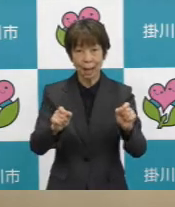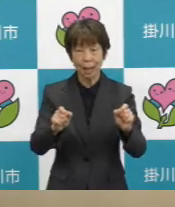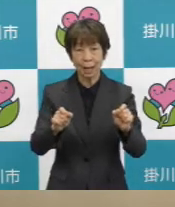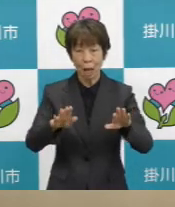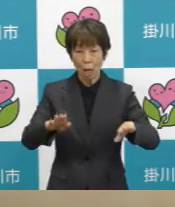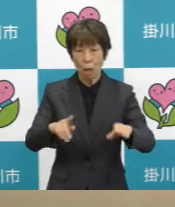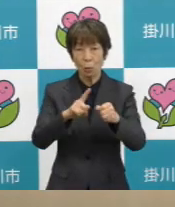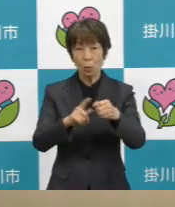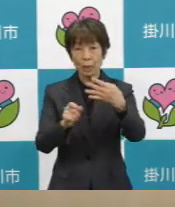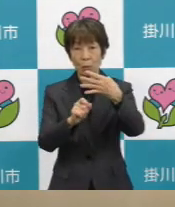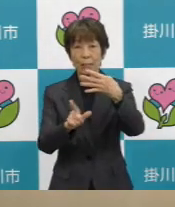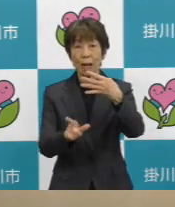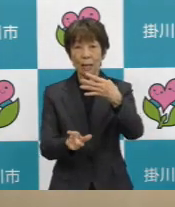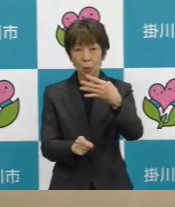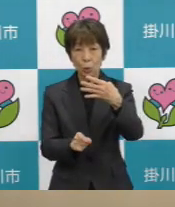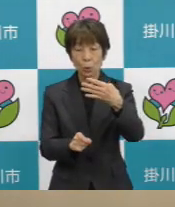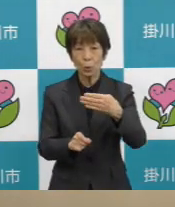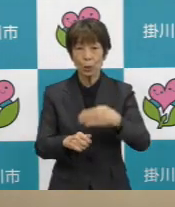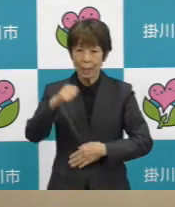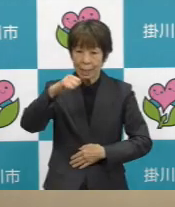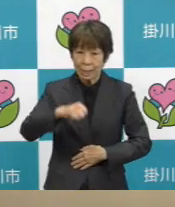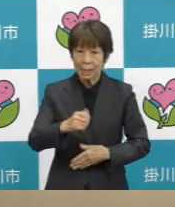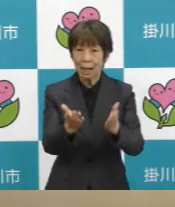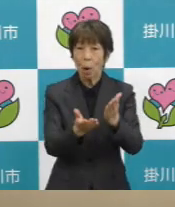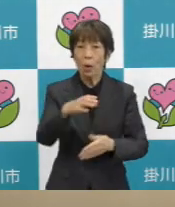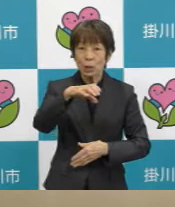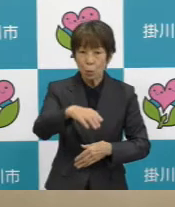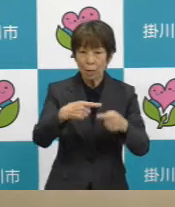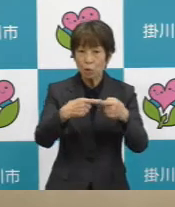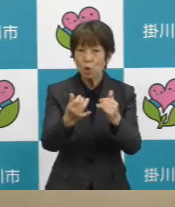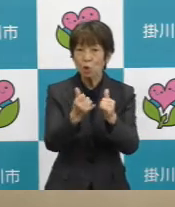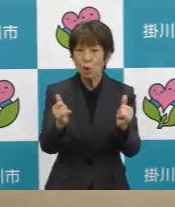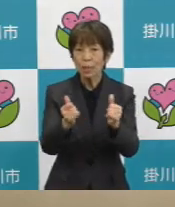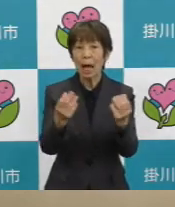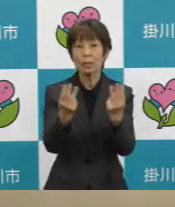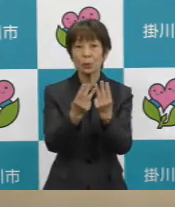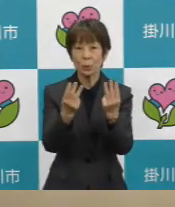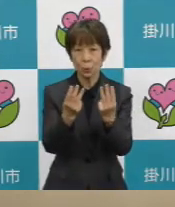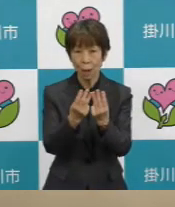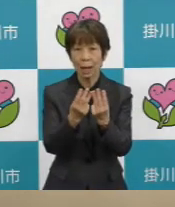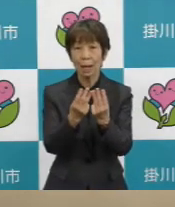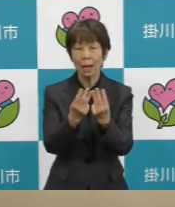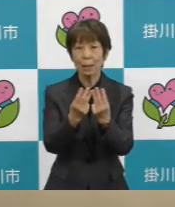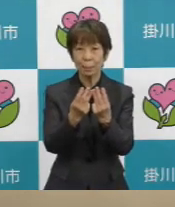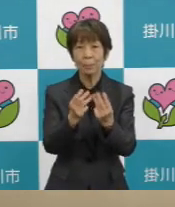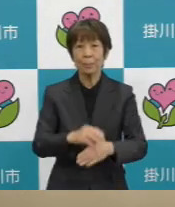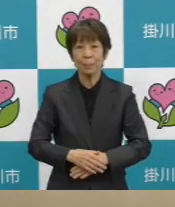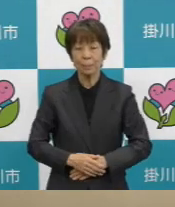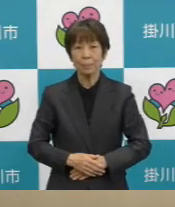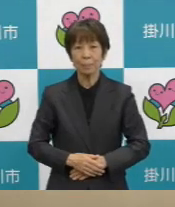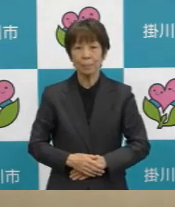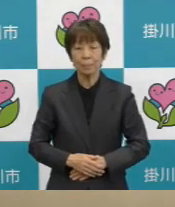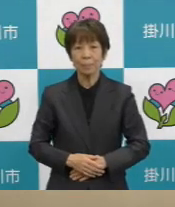今年の4月の認可保育園入所者数は、まあ、最